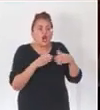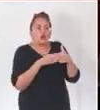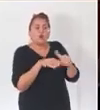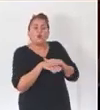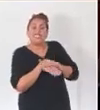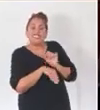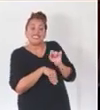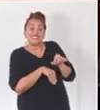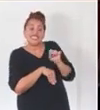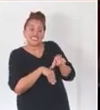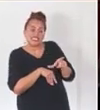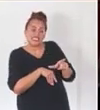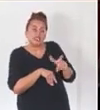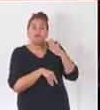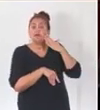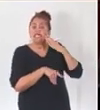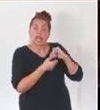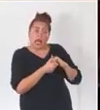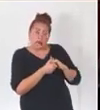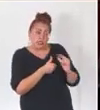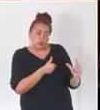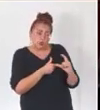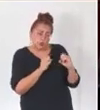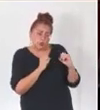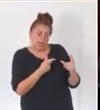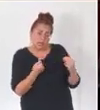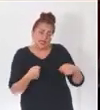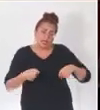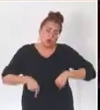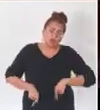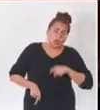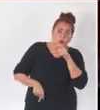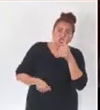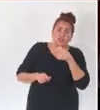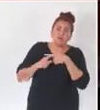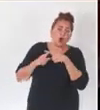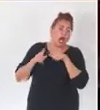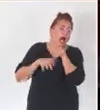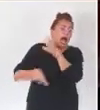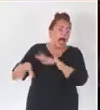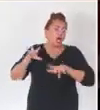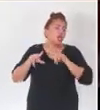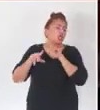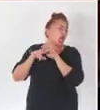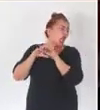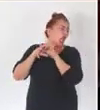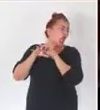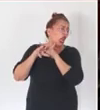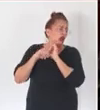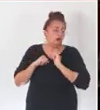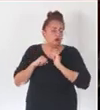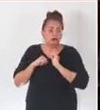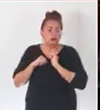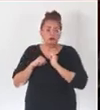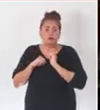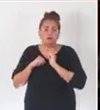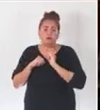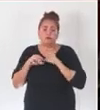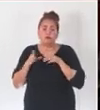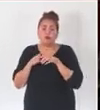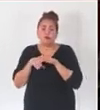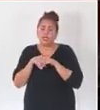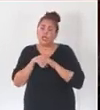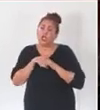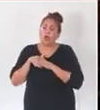de participer à un gouvernement qui ne tient que par des alliances avec le Rassemblement national, avec l'extrême droite.